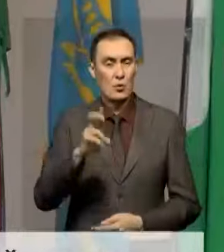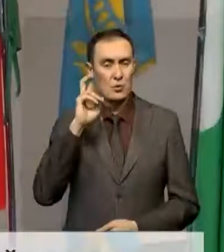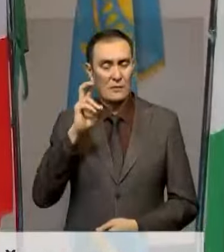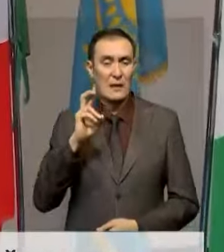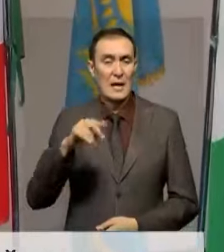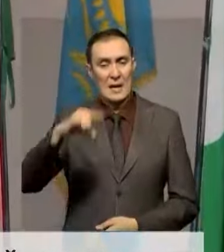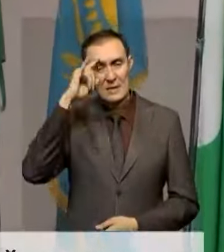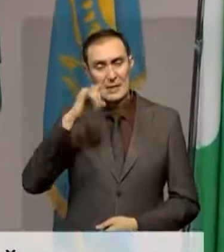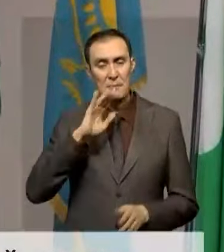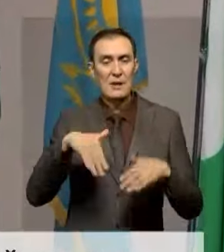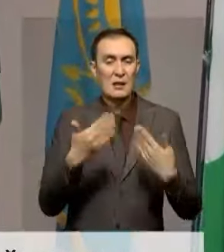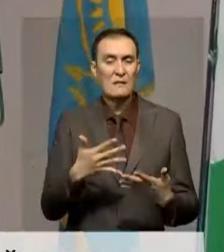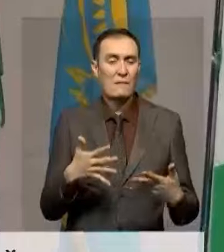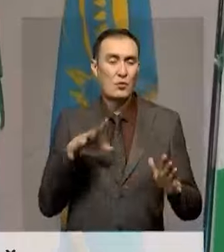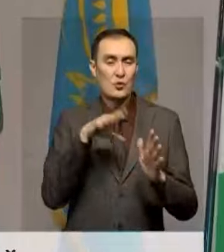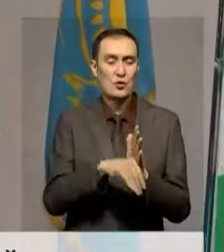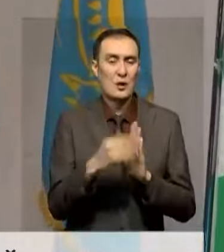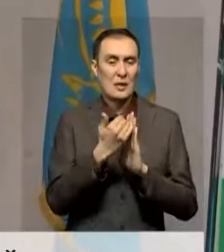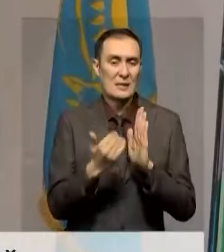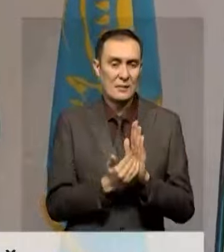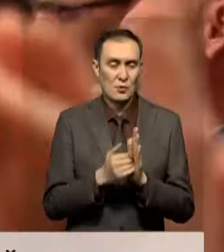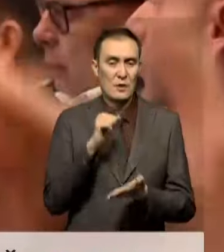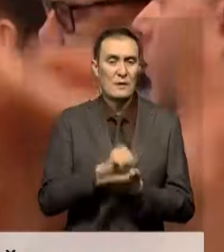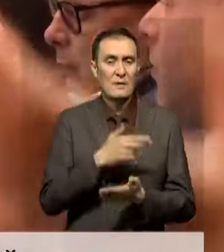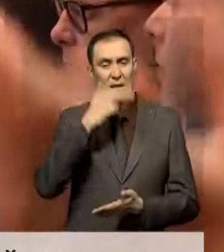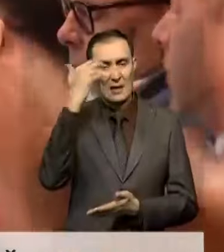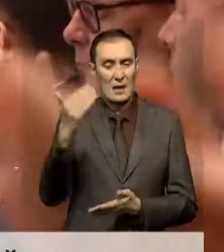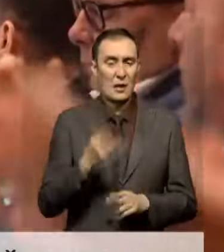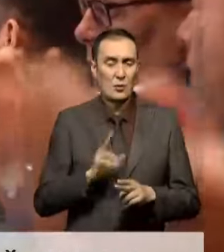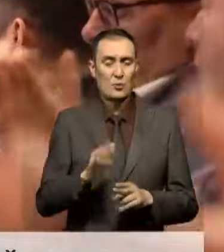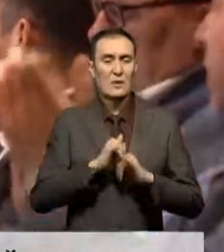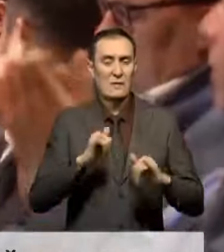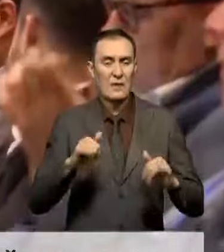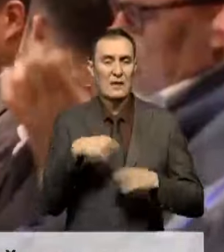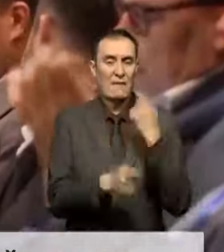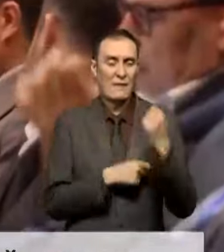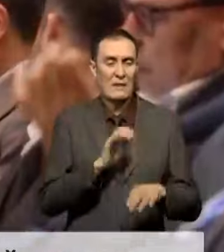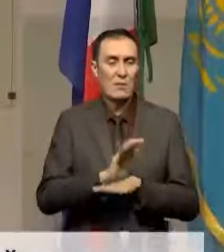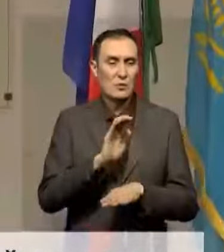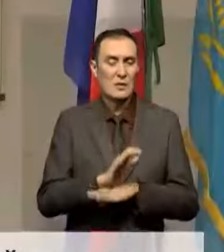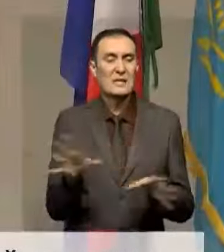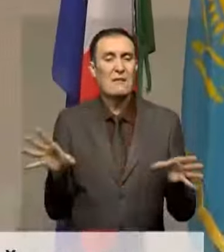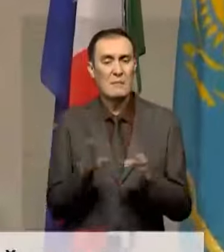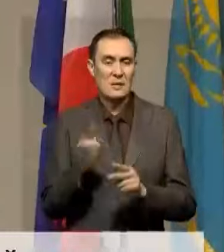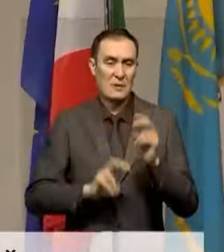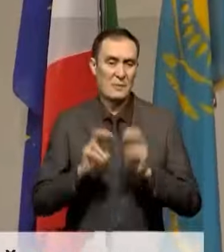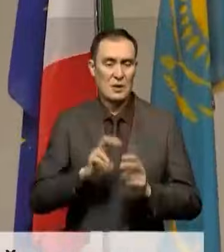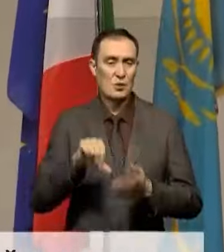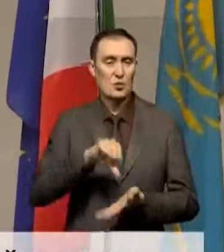стран. Казахстан предложил внедрить концепцию «Made with Italy», которая будет продвигать продукцию, произведенную на